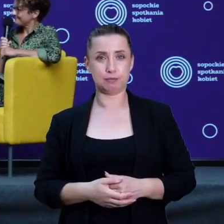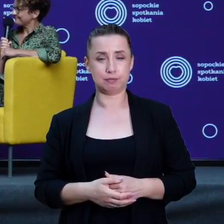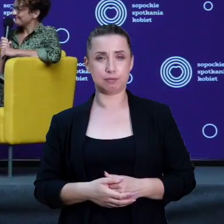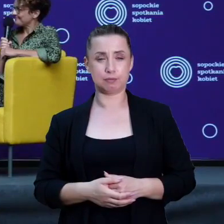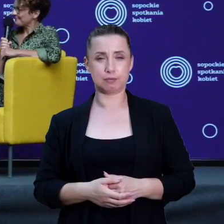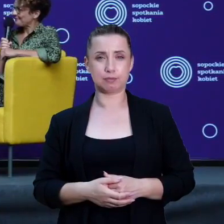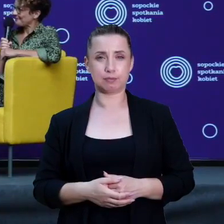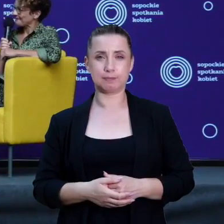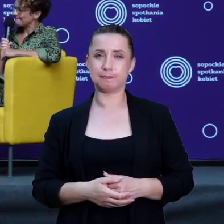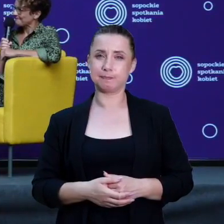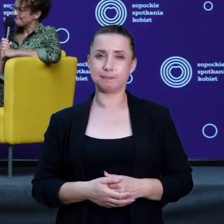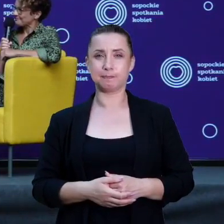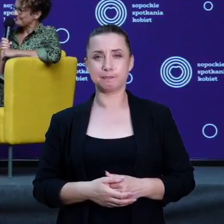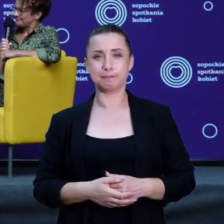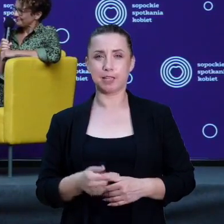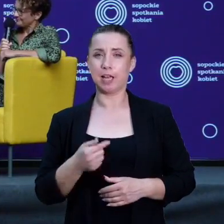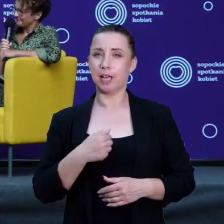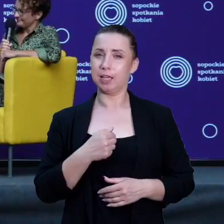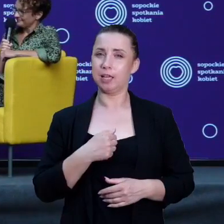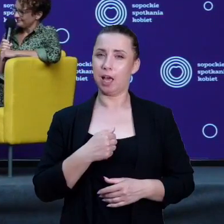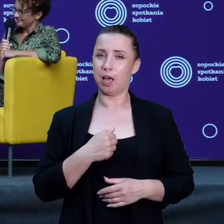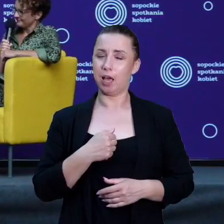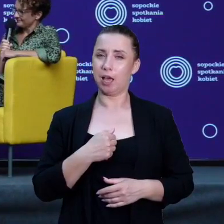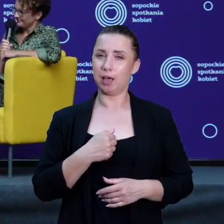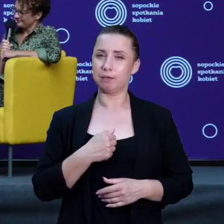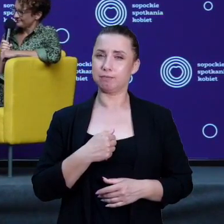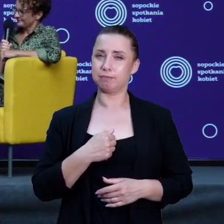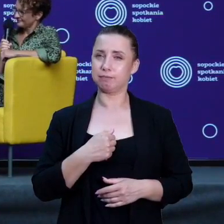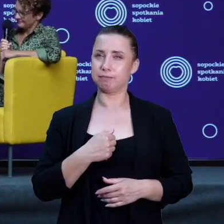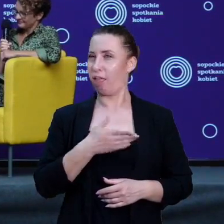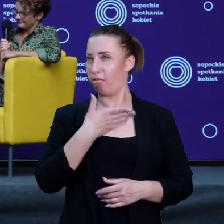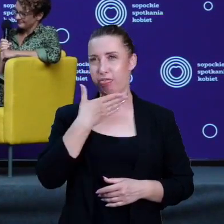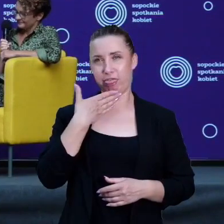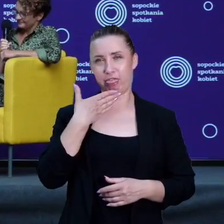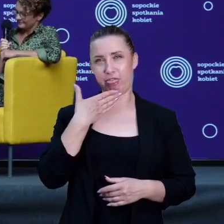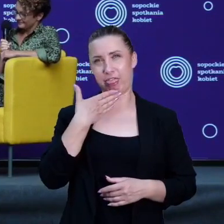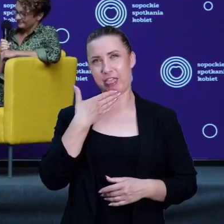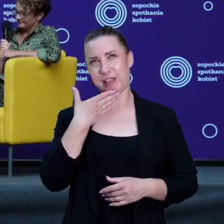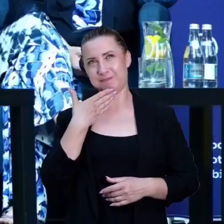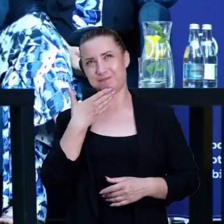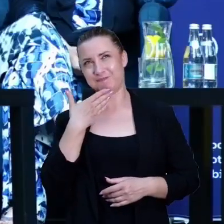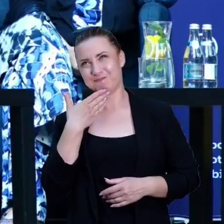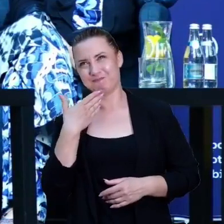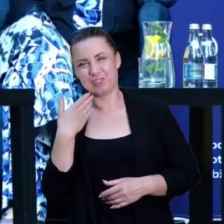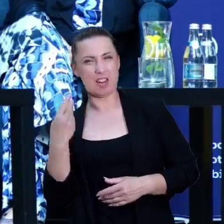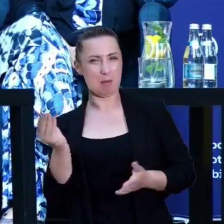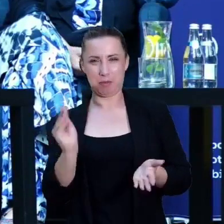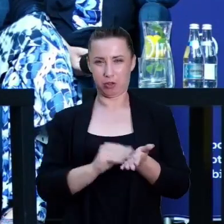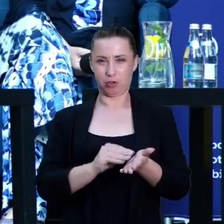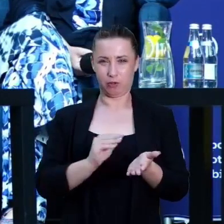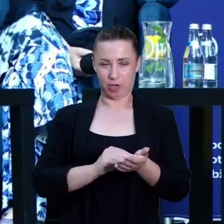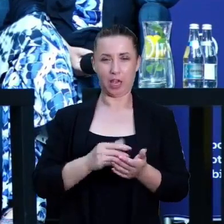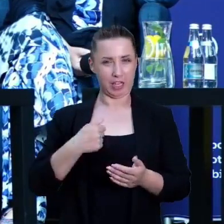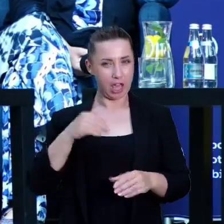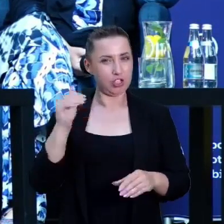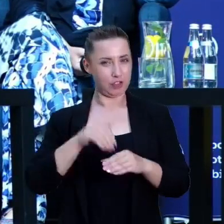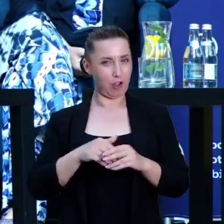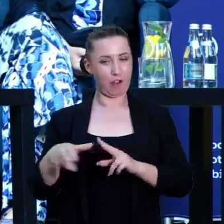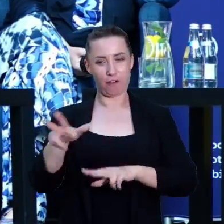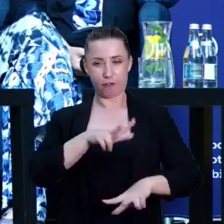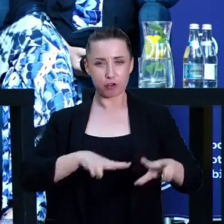No ja właśnie chyba jestem takim, może tu nietypowa, no bo też wychowałam się w rodzinie, w